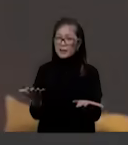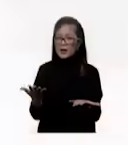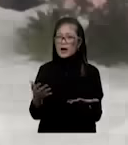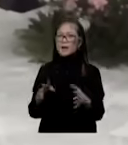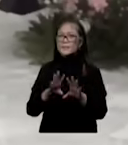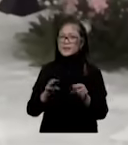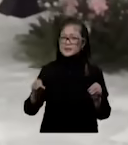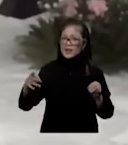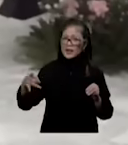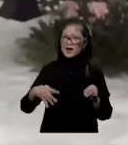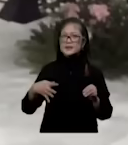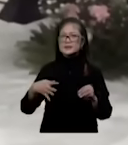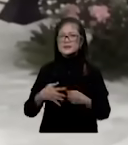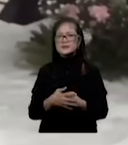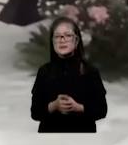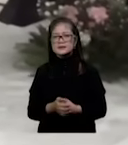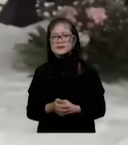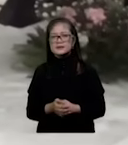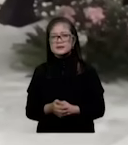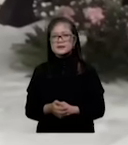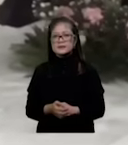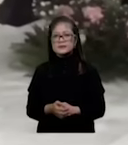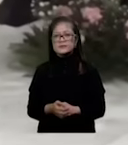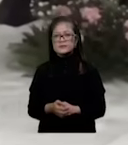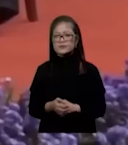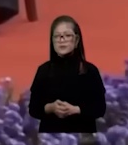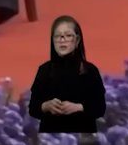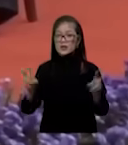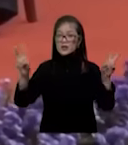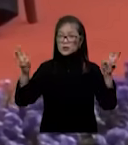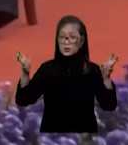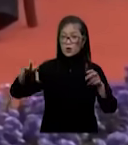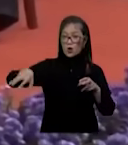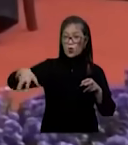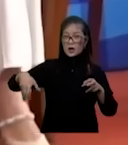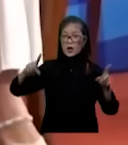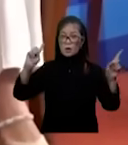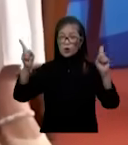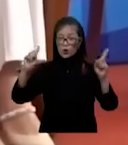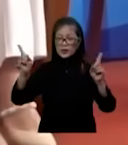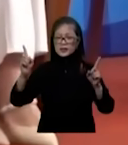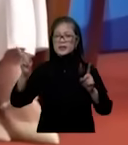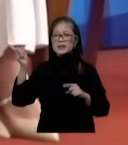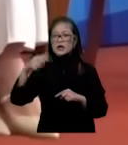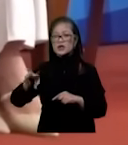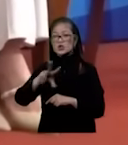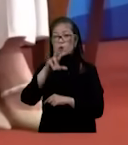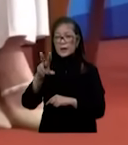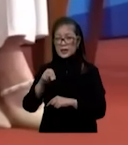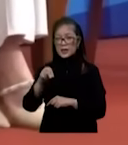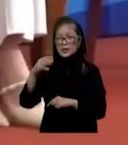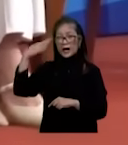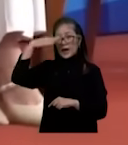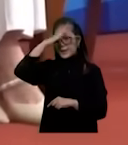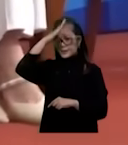saya. Tak hanya dari klan Jokowi, isu dinasti politik pun berhembus dari lingkar Jabar 1 Ridwan Kamil.